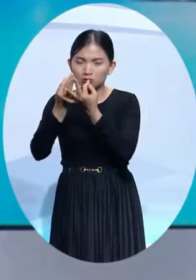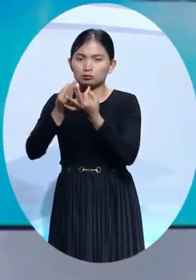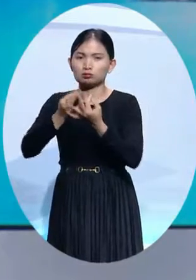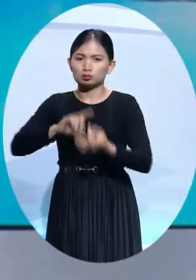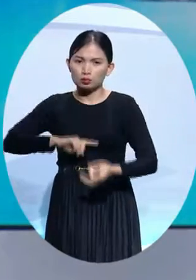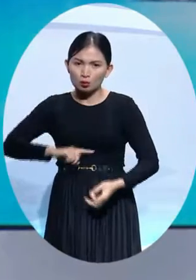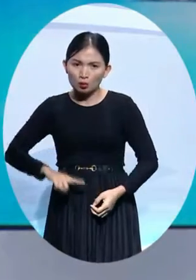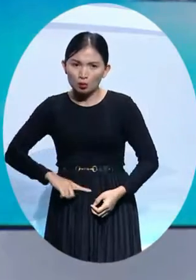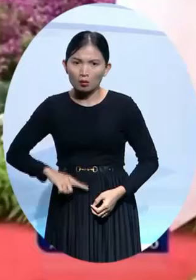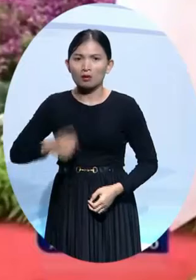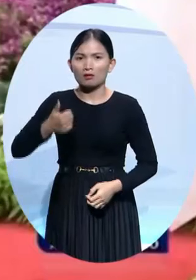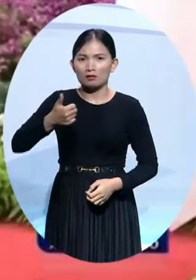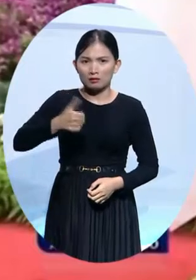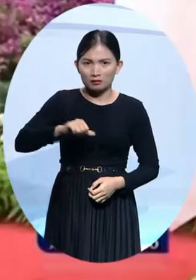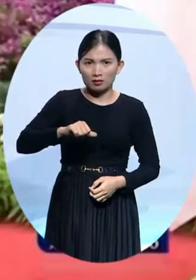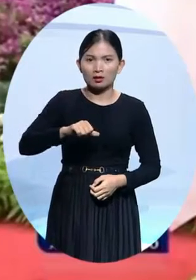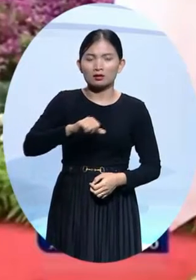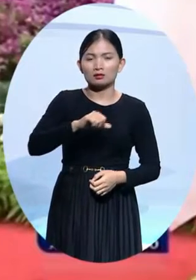Kinh.